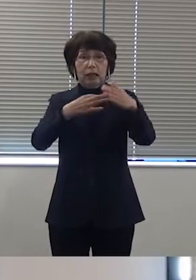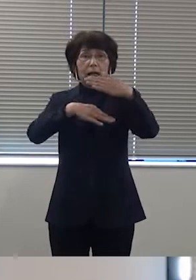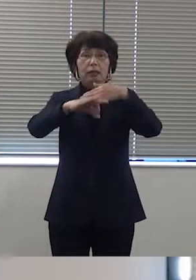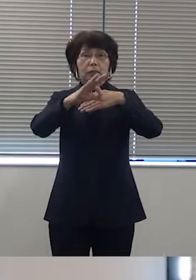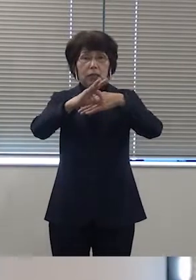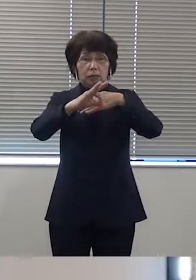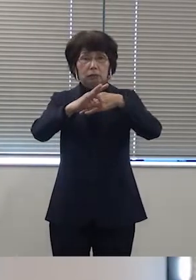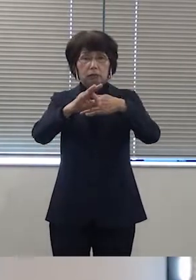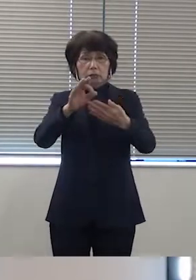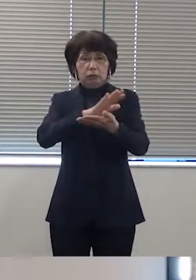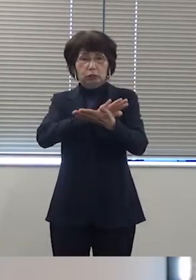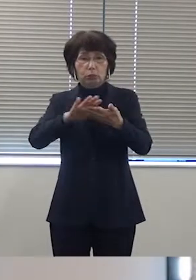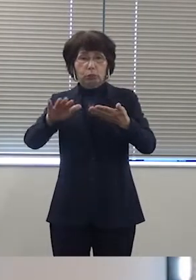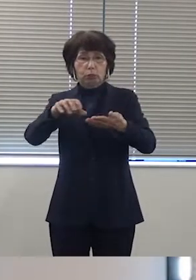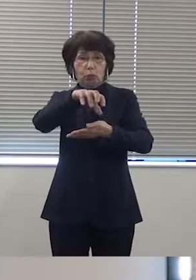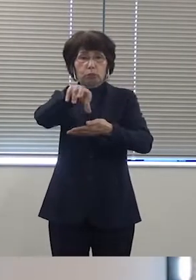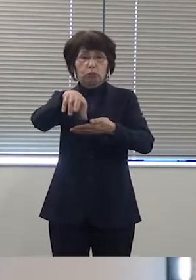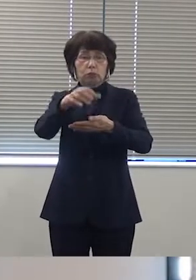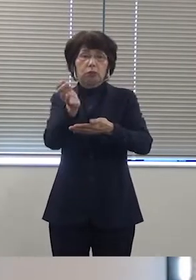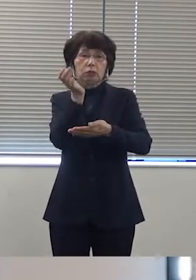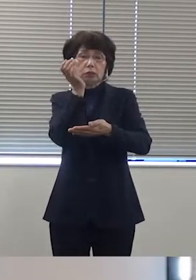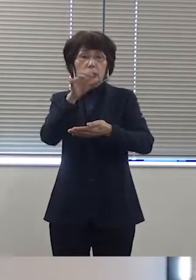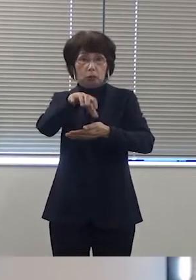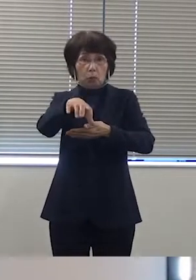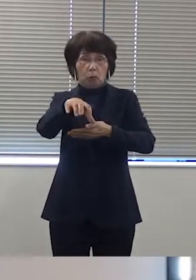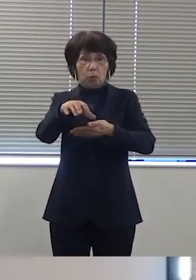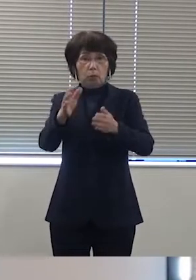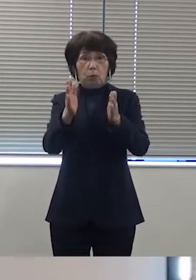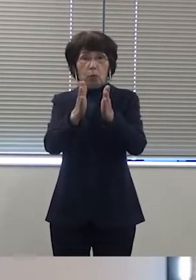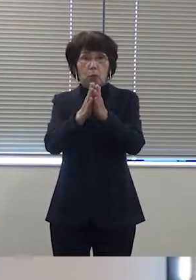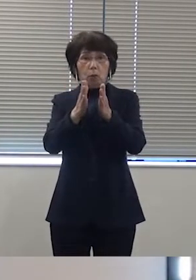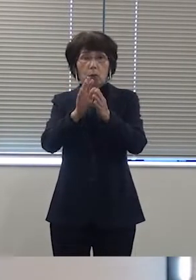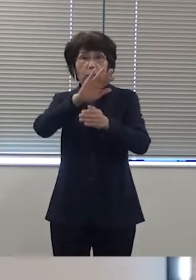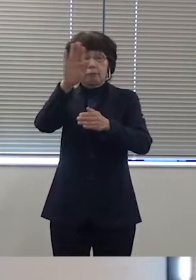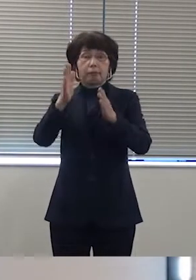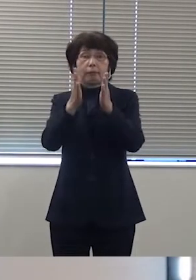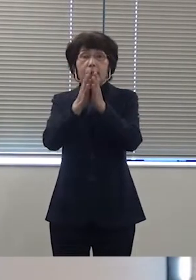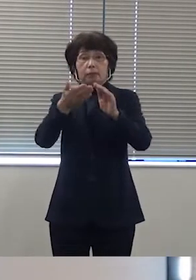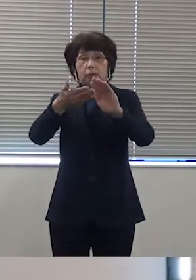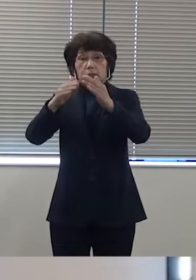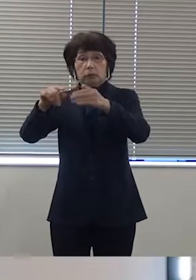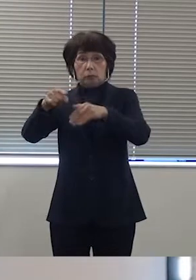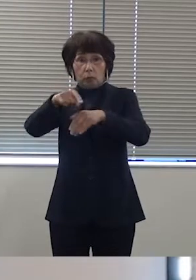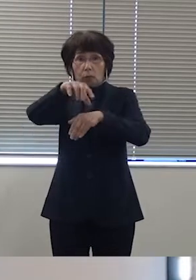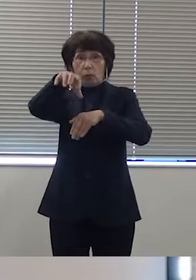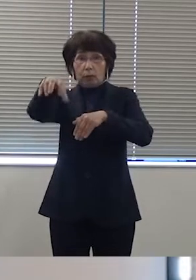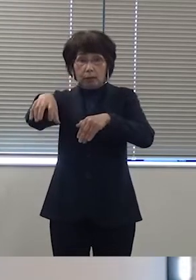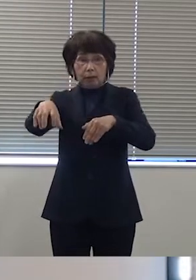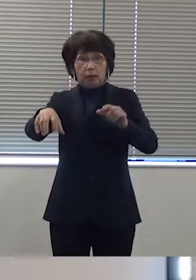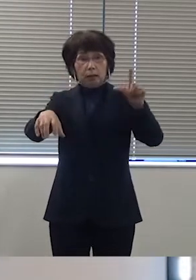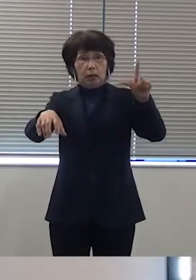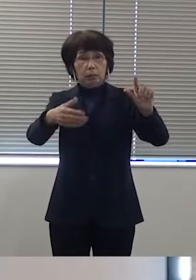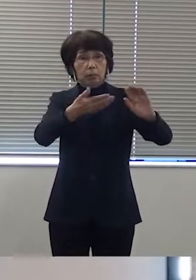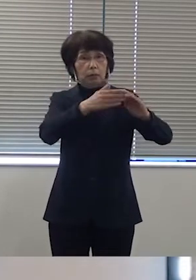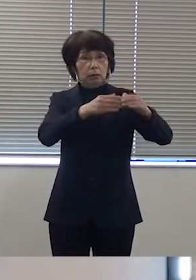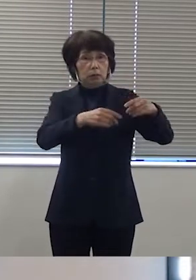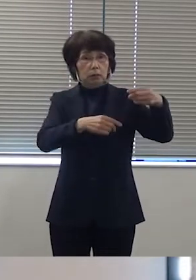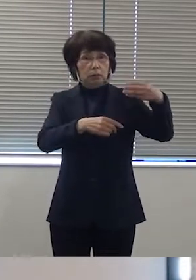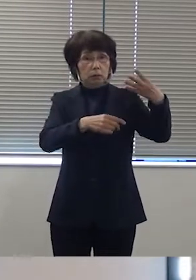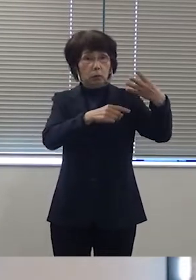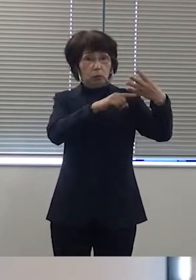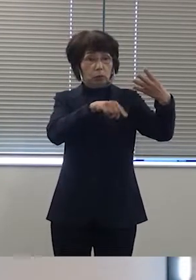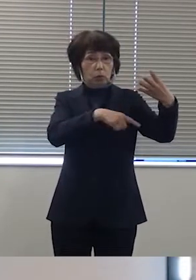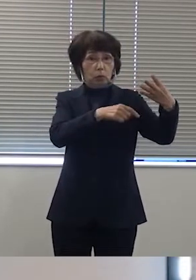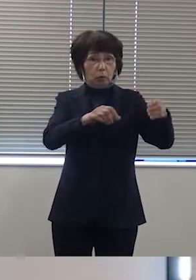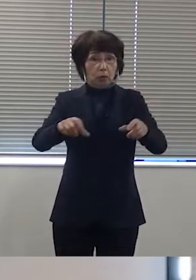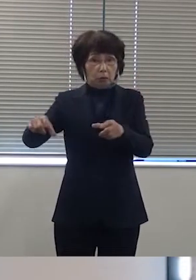の天神町にあるこの浄水場からですね、上町4丁目までかなり長い管路が入ってますので、地